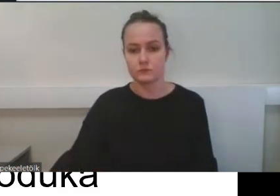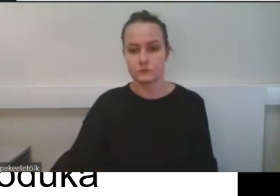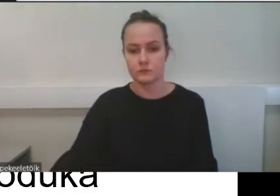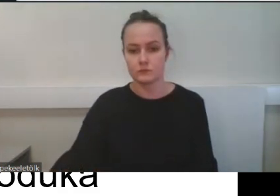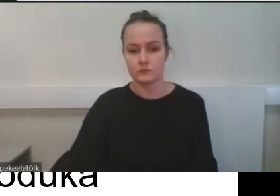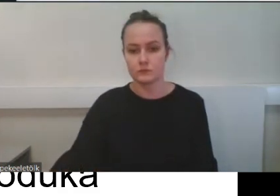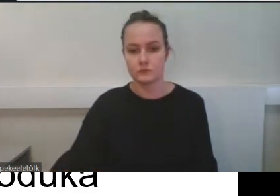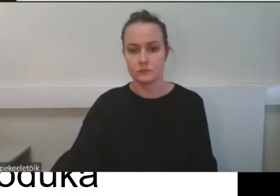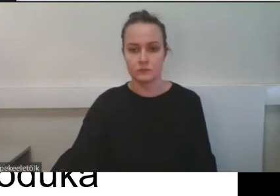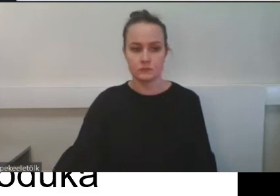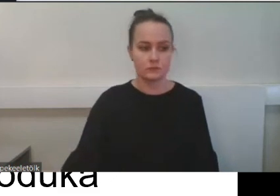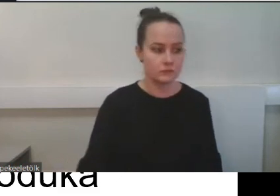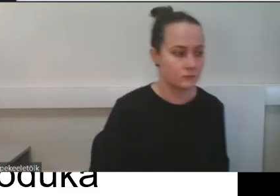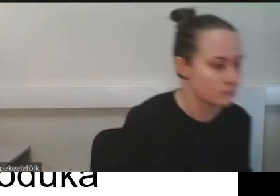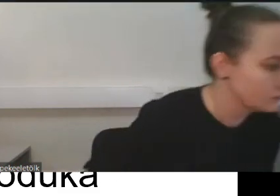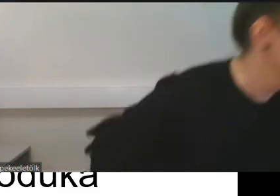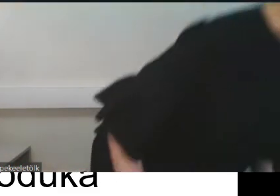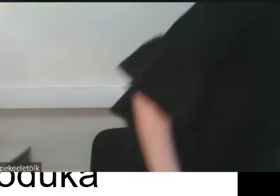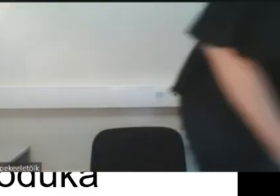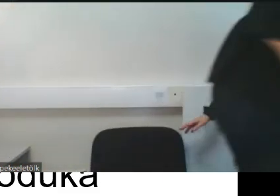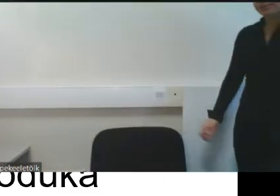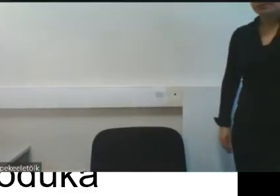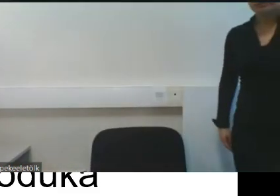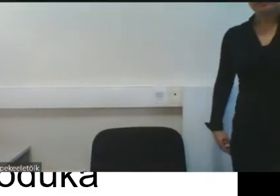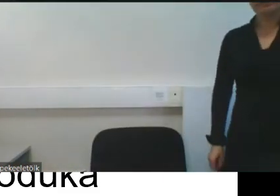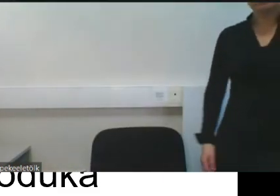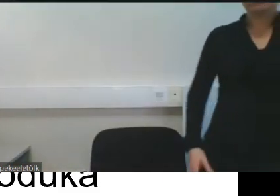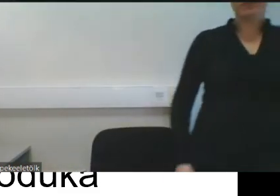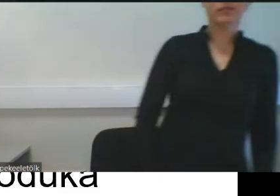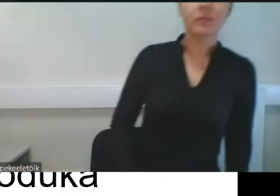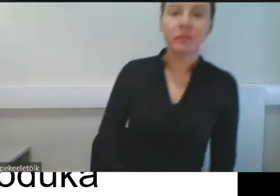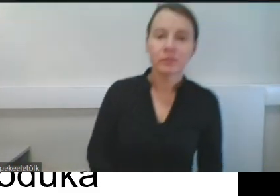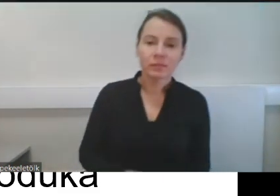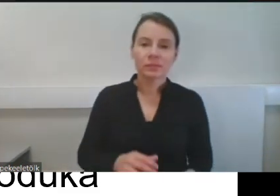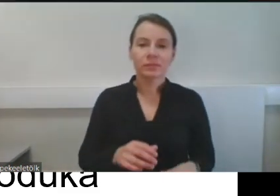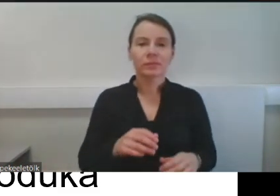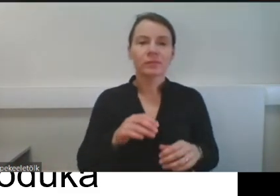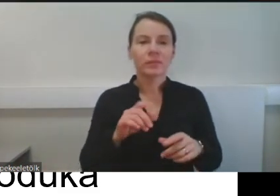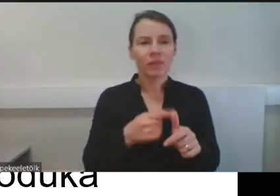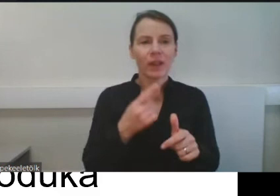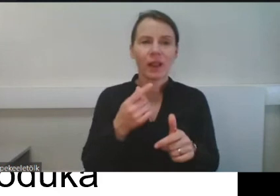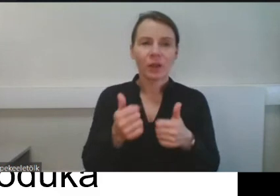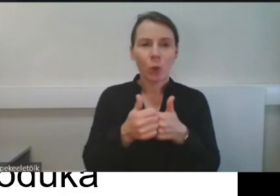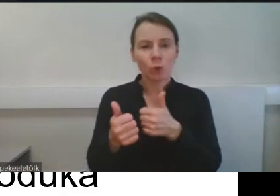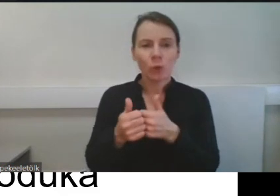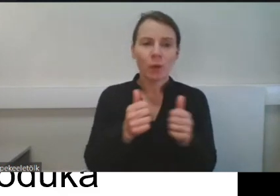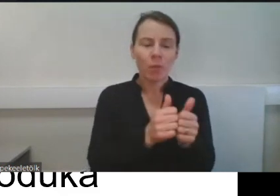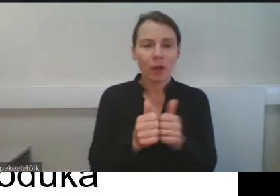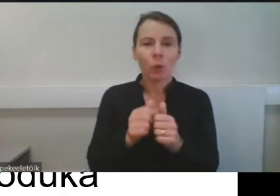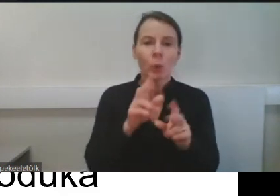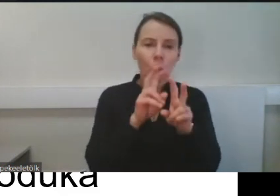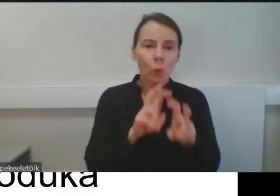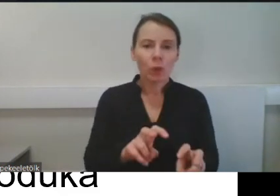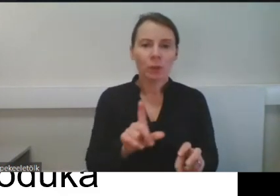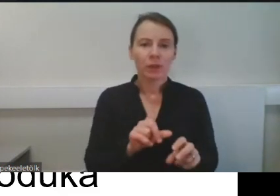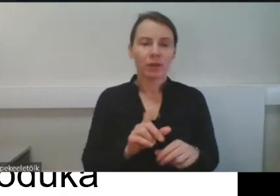12% kõrge riskiga, 26% mõõduka riskiga rühmas. Halva emotsionaalse seisundi enesehinnanguga inimesed, ehk siis